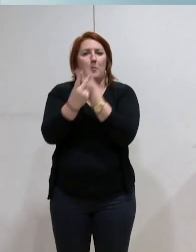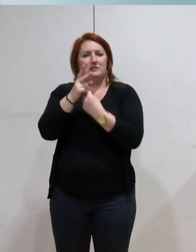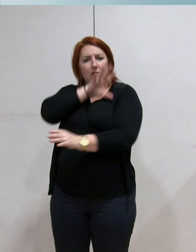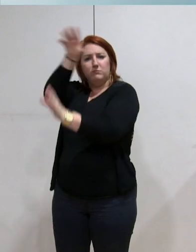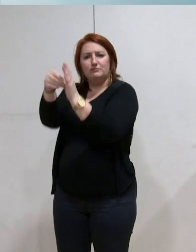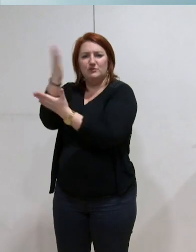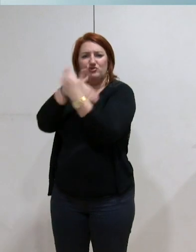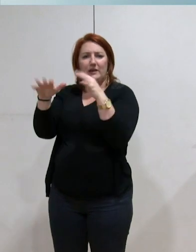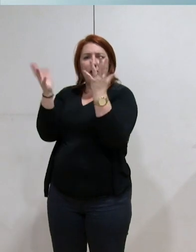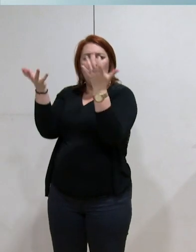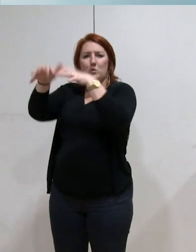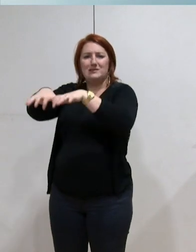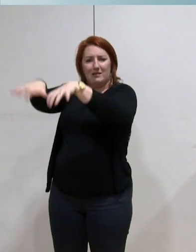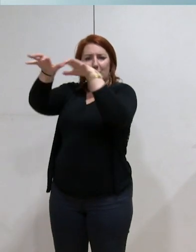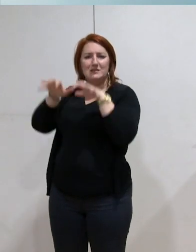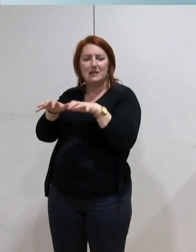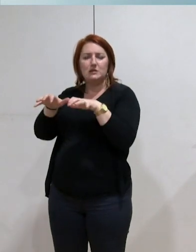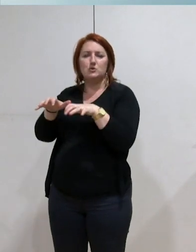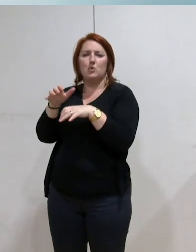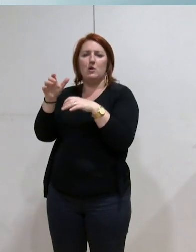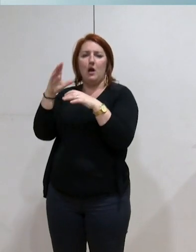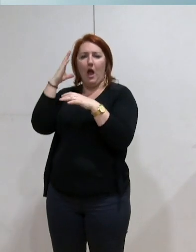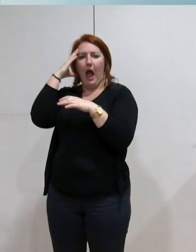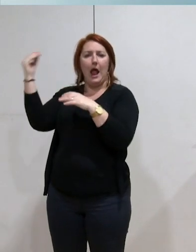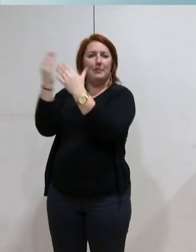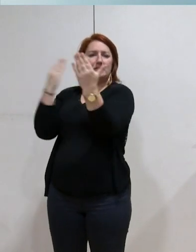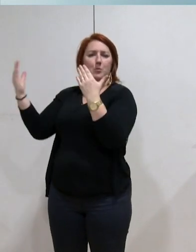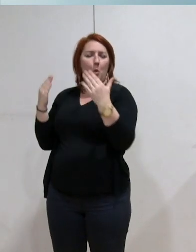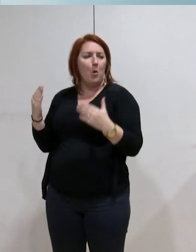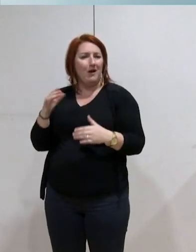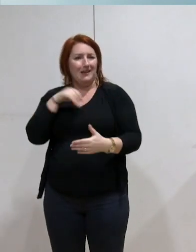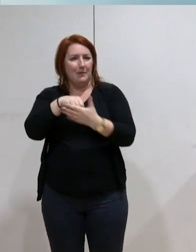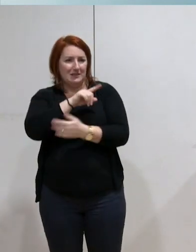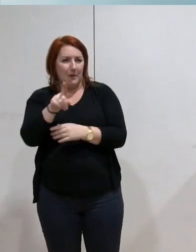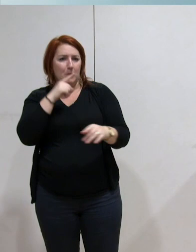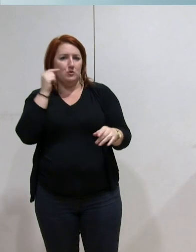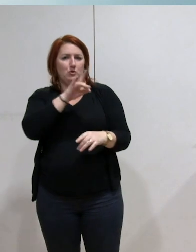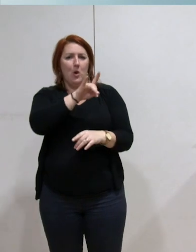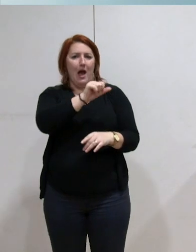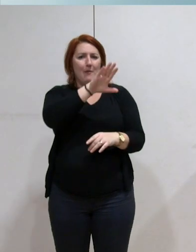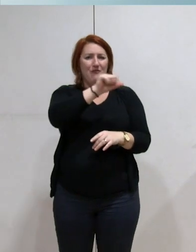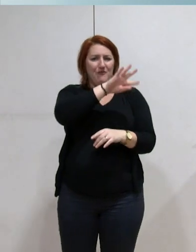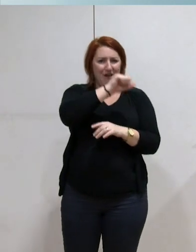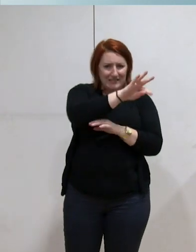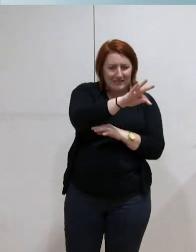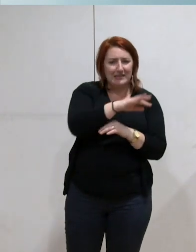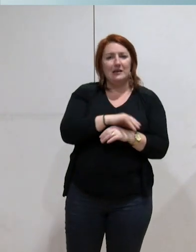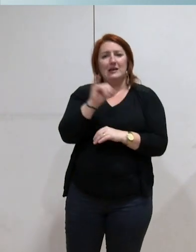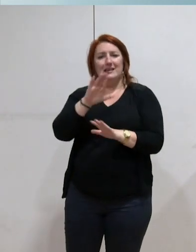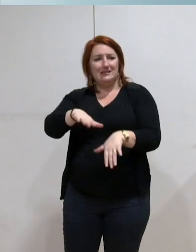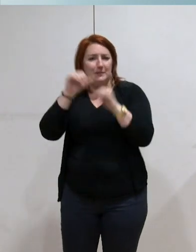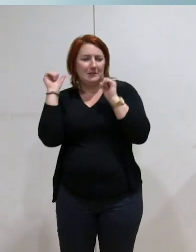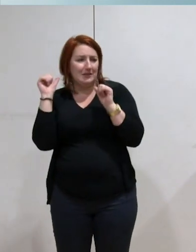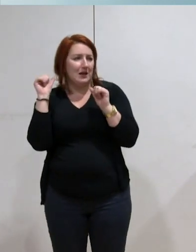d'administration d'alpexo qui ne prend pas part au vote clausfast qui s'abstient